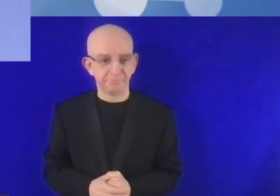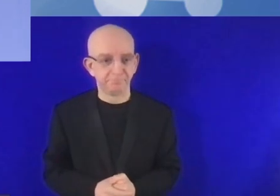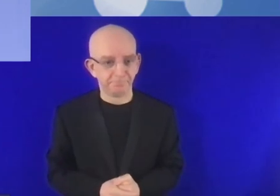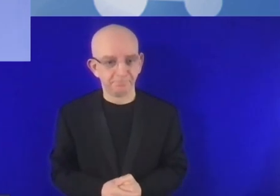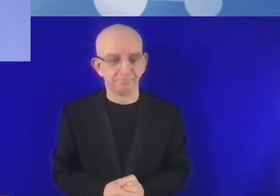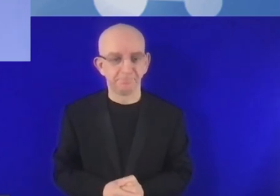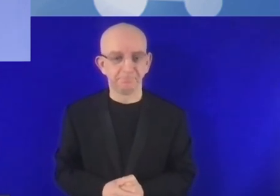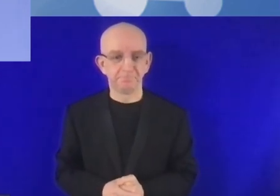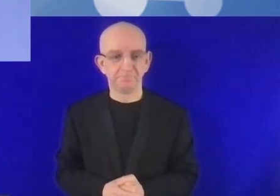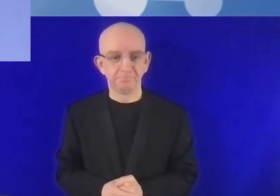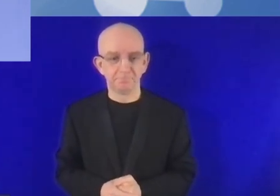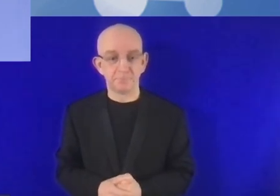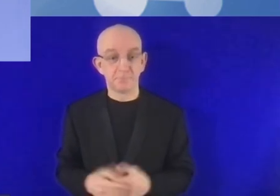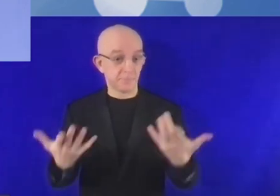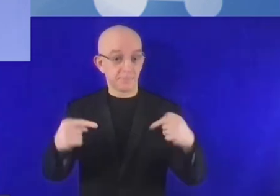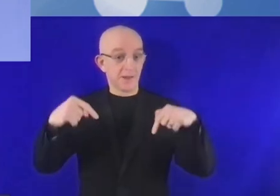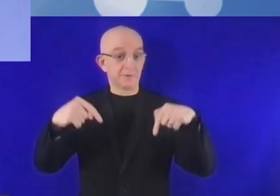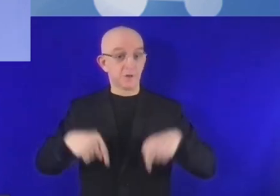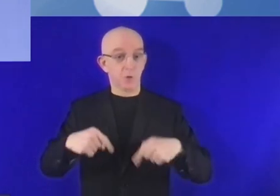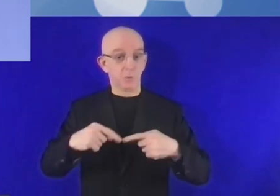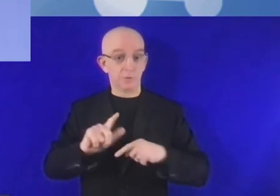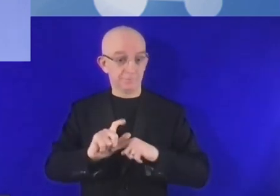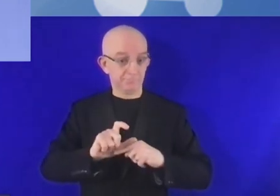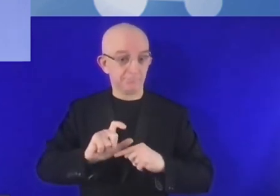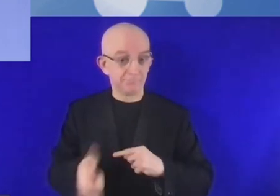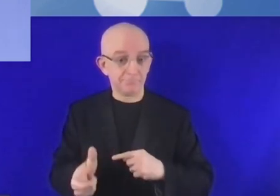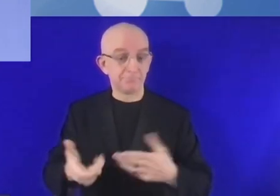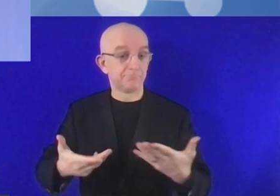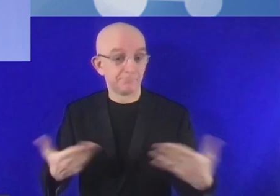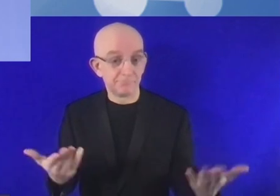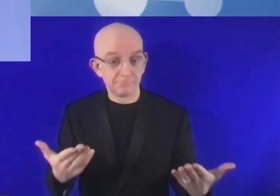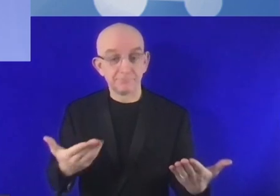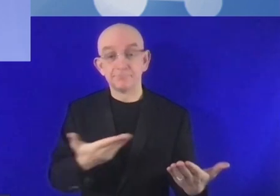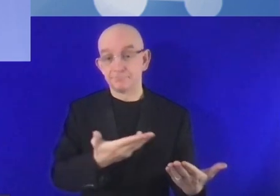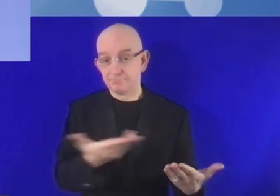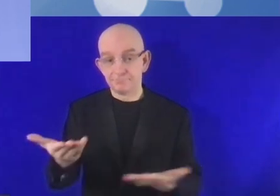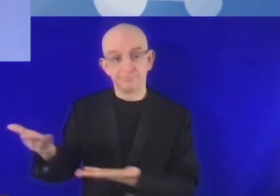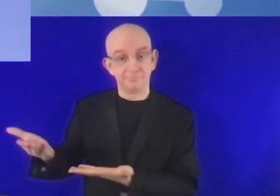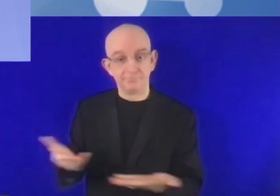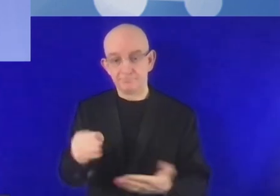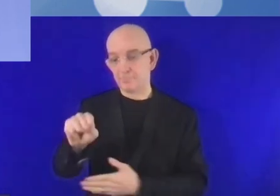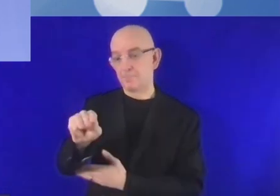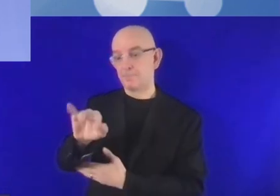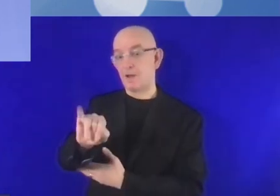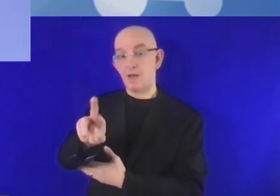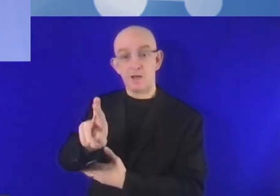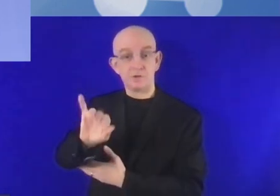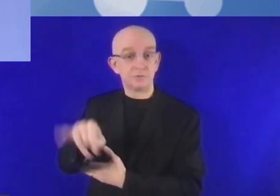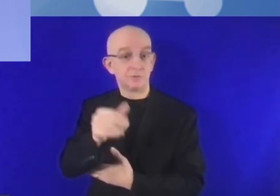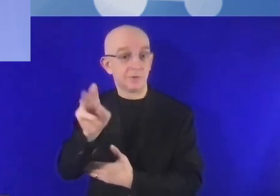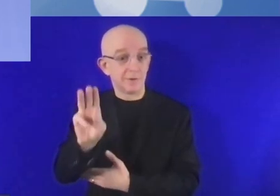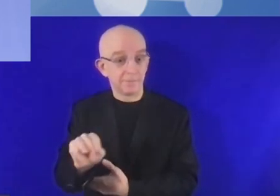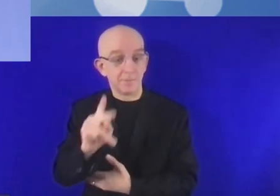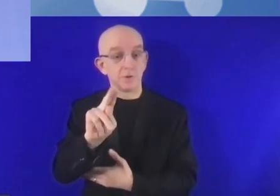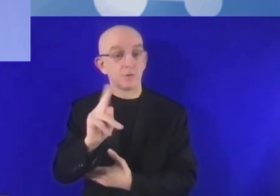Szanowni Państwo, teraz przekazuję głos pani Miriam Kühne, szefowej organizacji